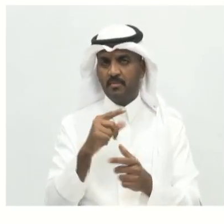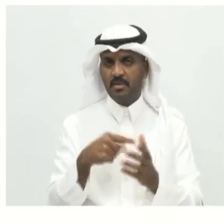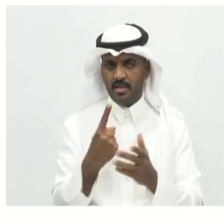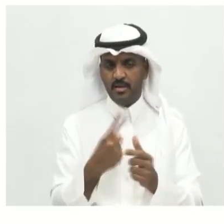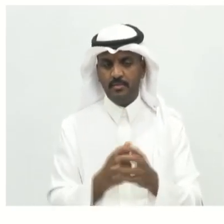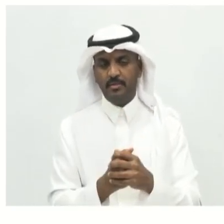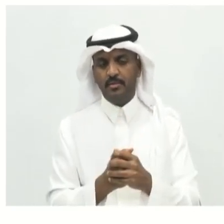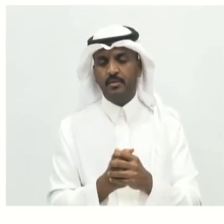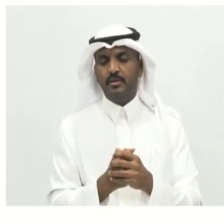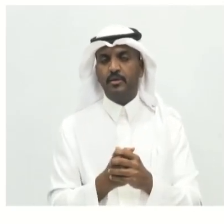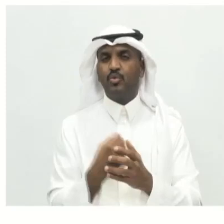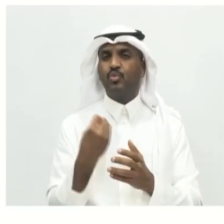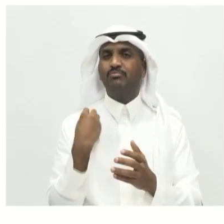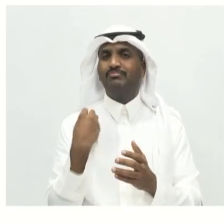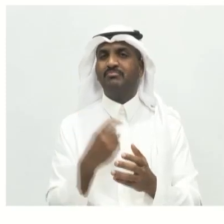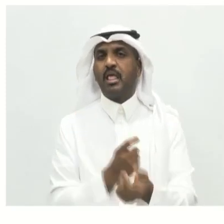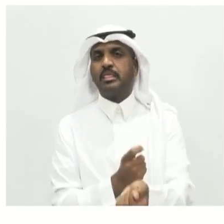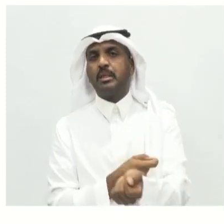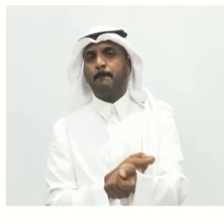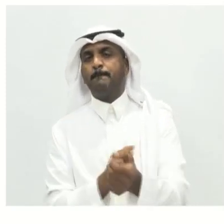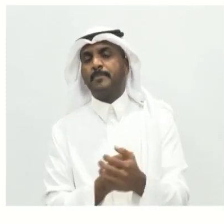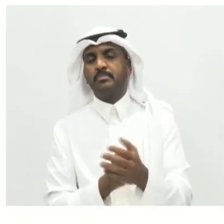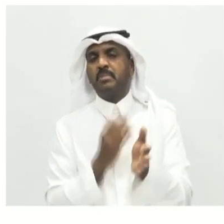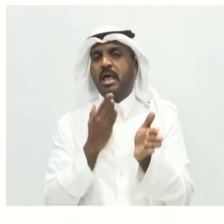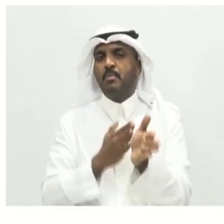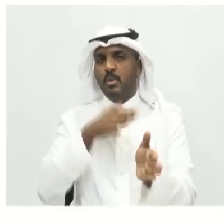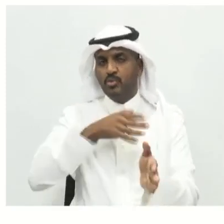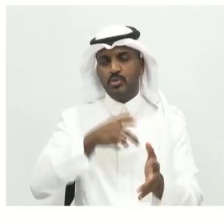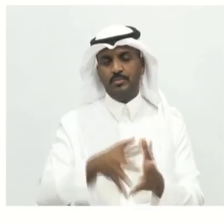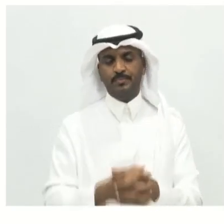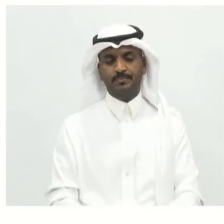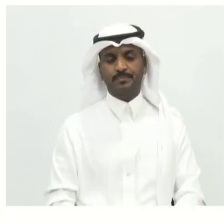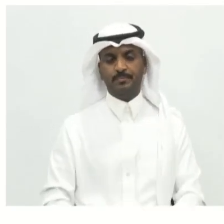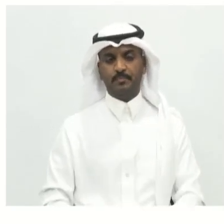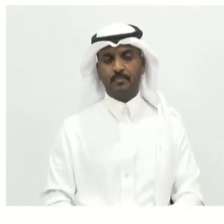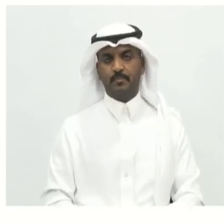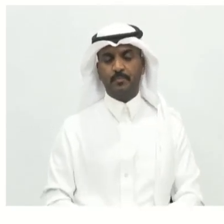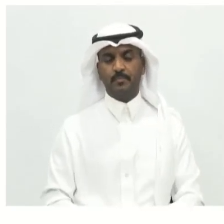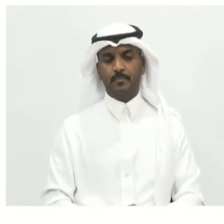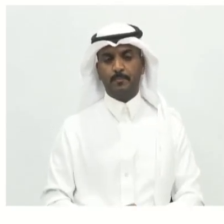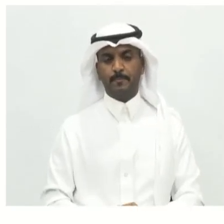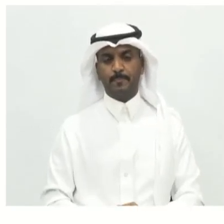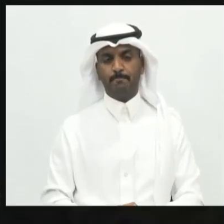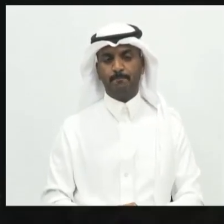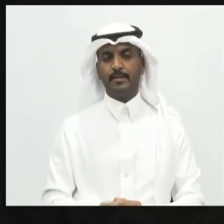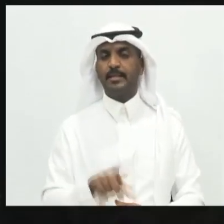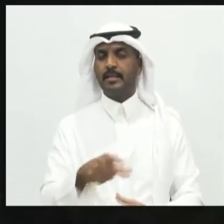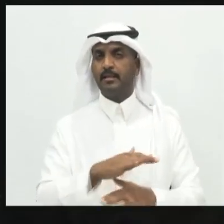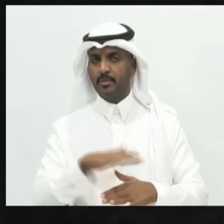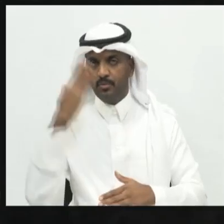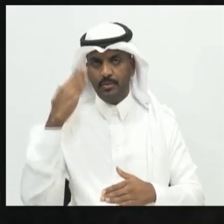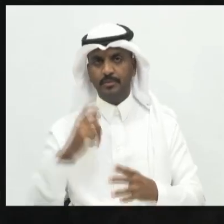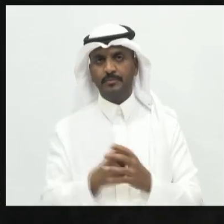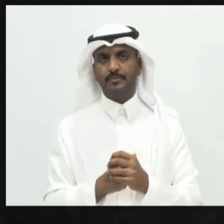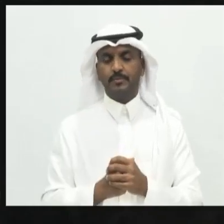بمثال عن الطب النبوي مثل بمثال عن الطب النبوي اذا ابنائي